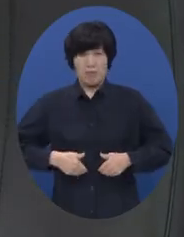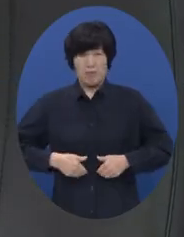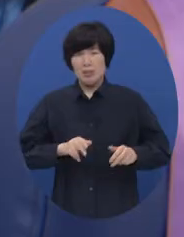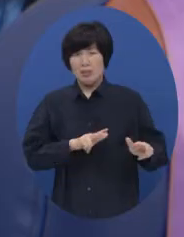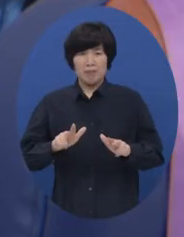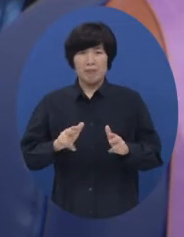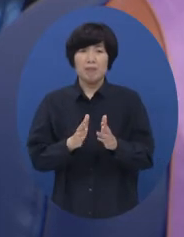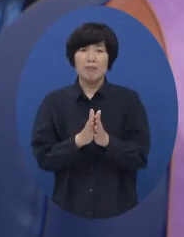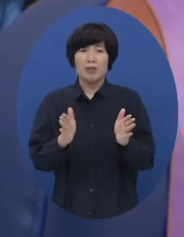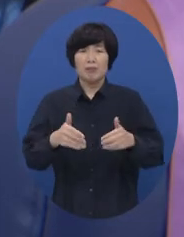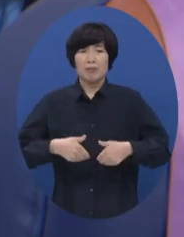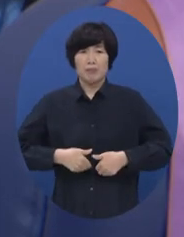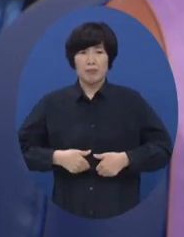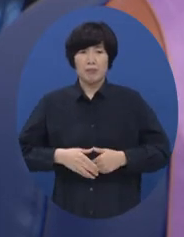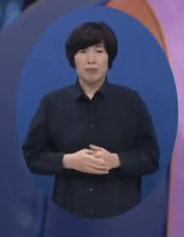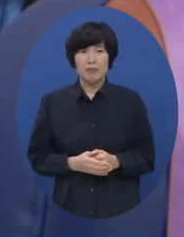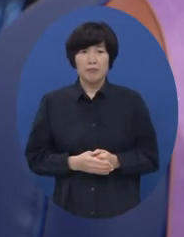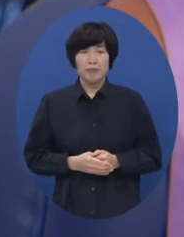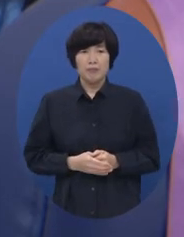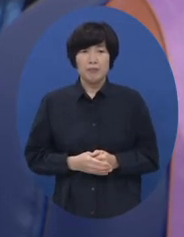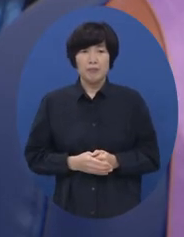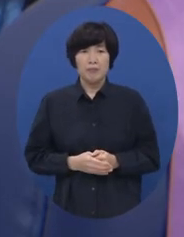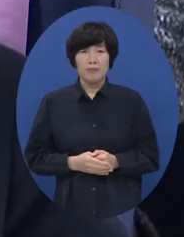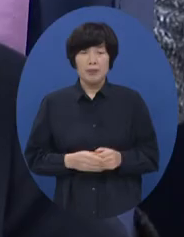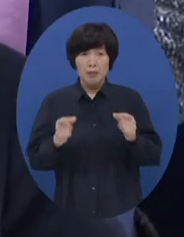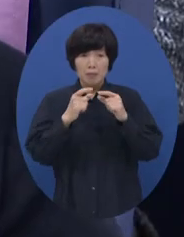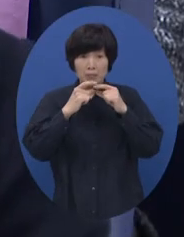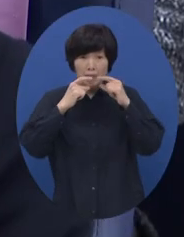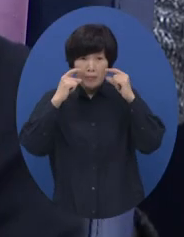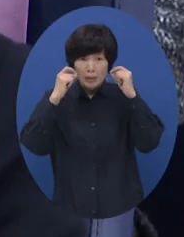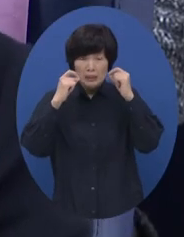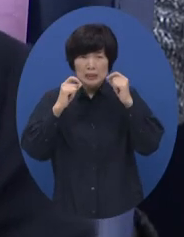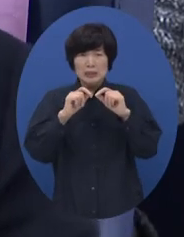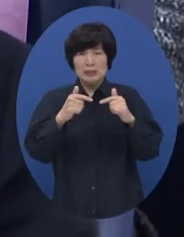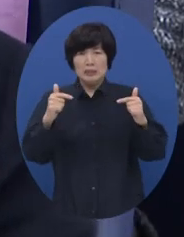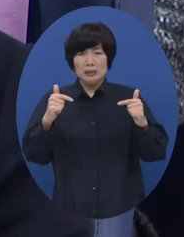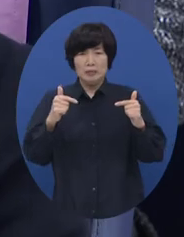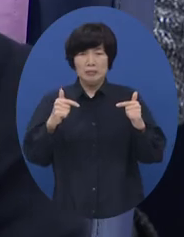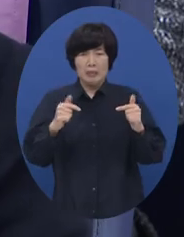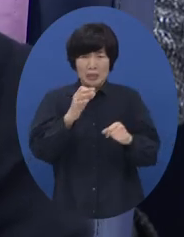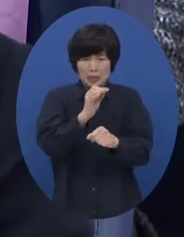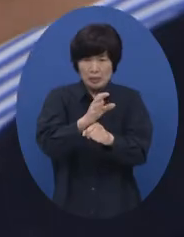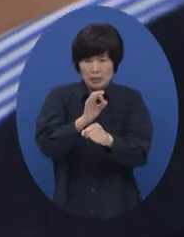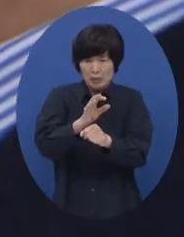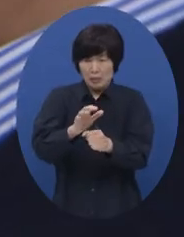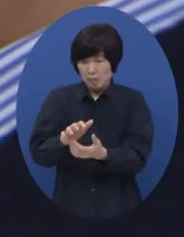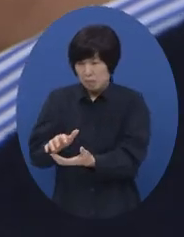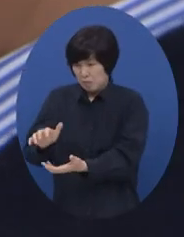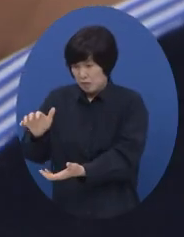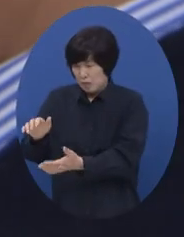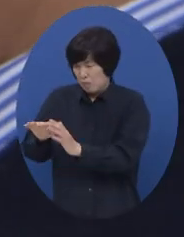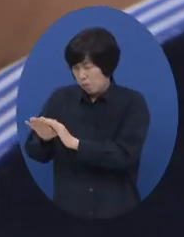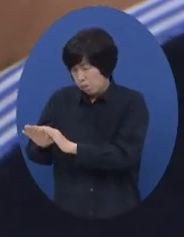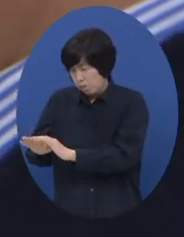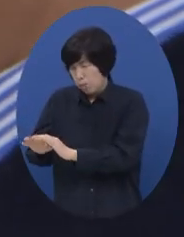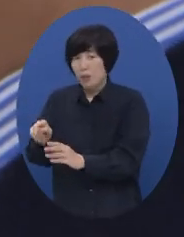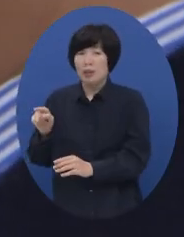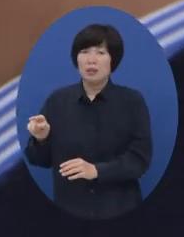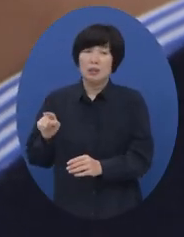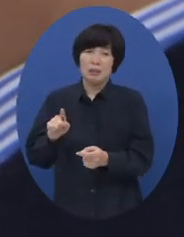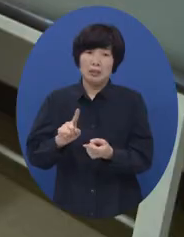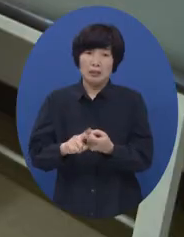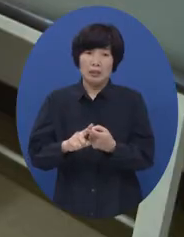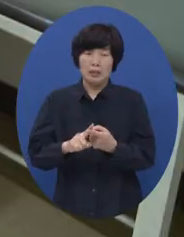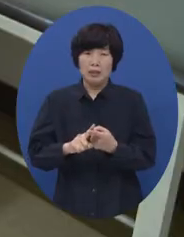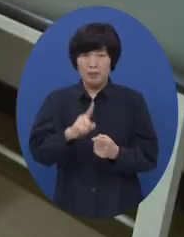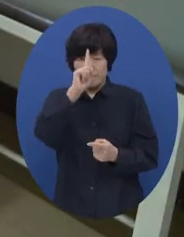시작하도록 하고. 이재명 경기도지사는 마스크 등 위생용품 매점 매석 행위에 대해 조치를 취해줄 것을 정부에